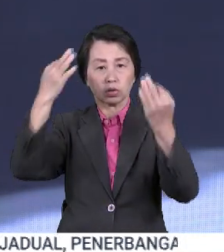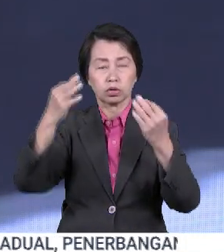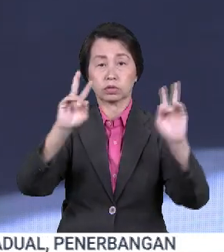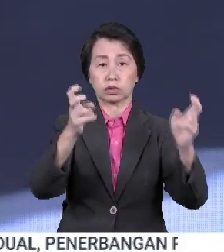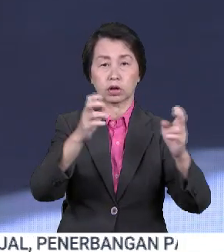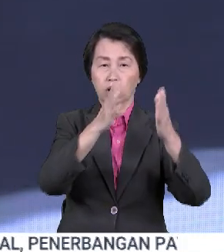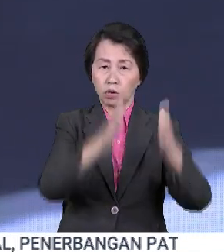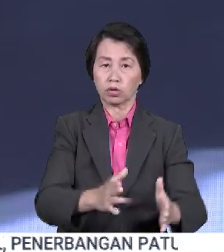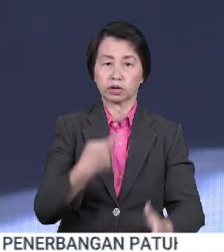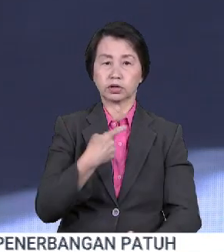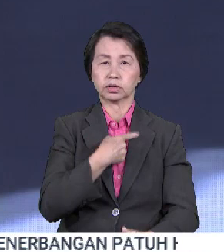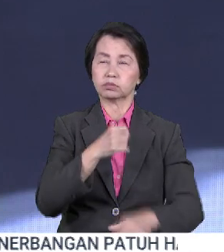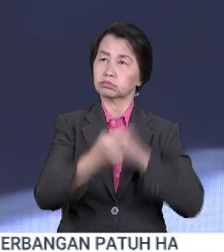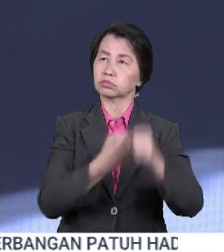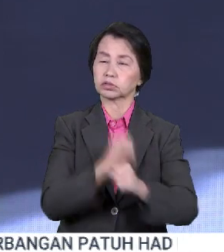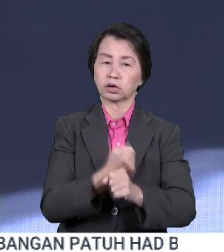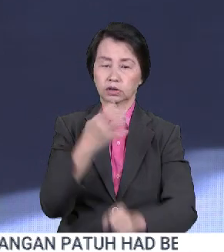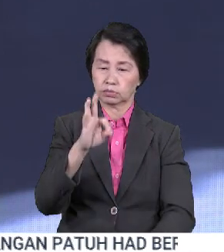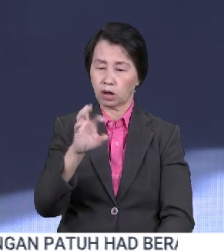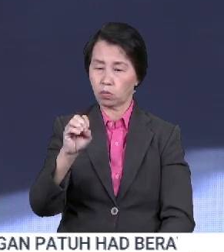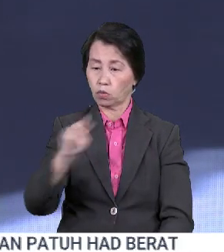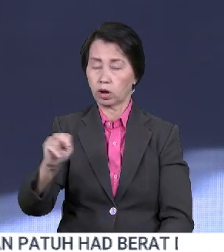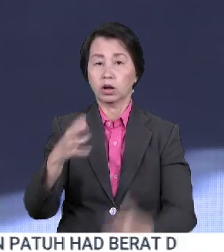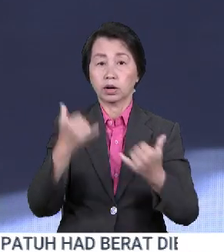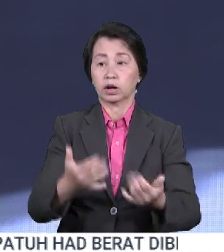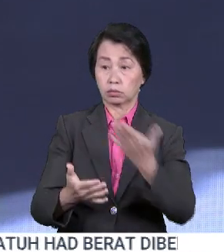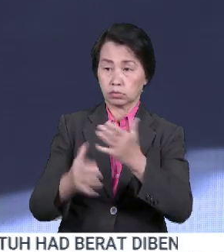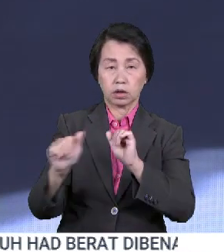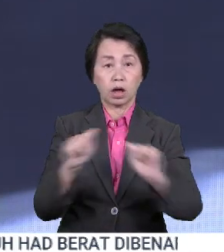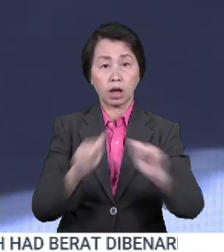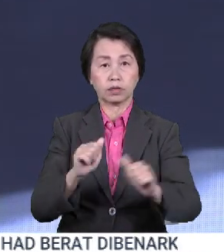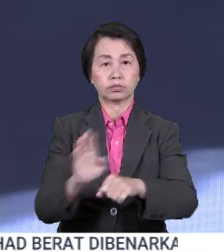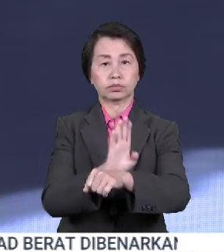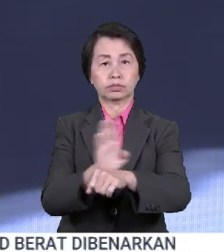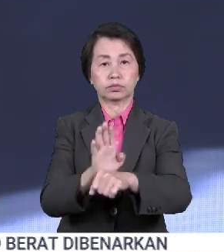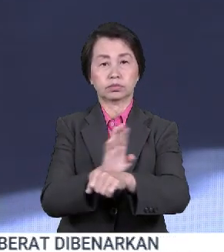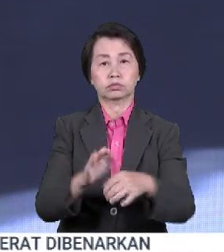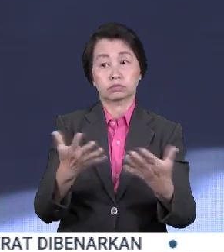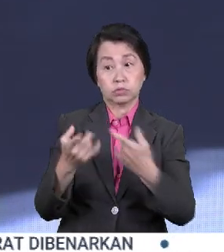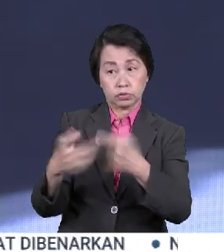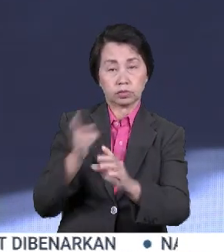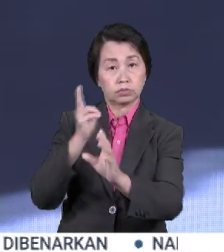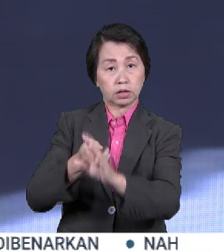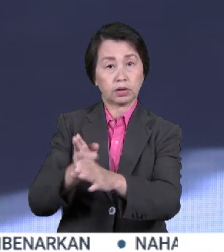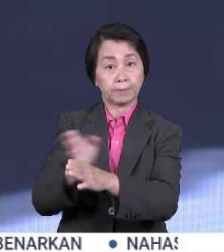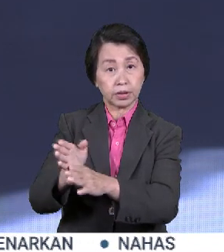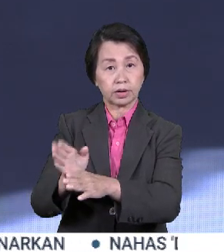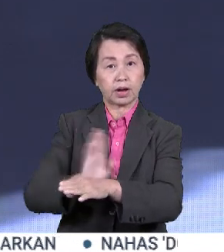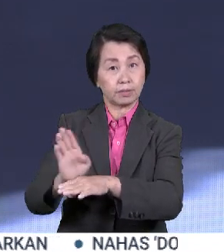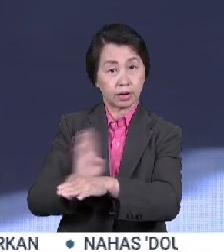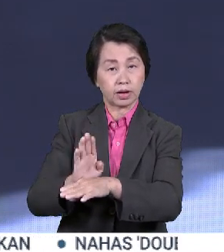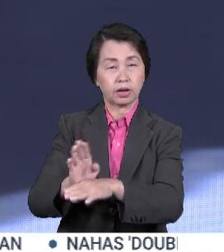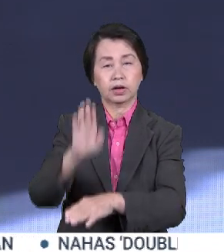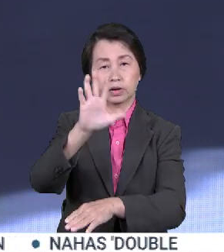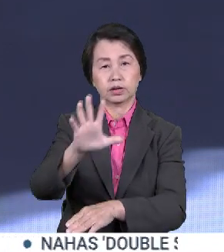berjudul Orang Kita sekitar tahun 90-an, kini aktif dalam perniagaan. Meski telah mencuburi bidang berbeza